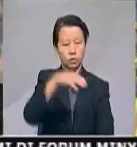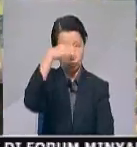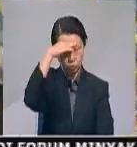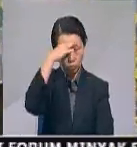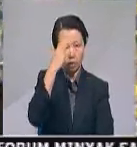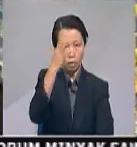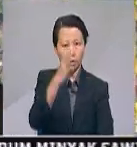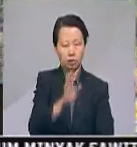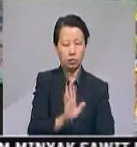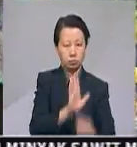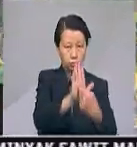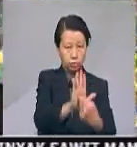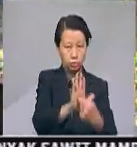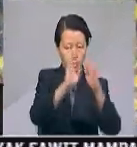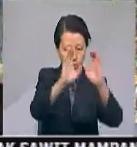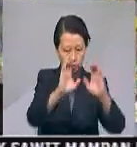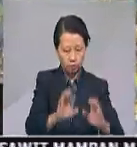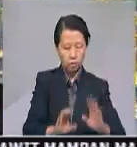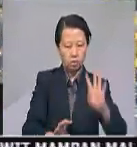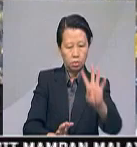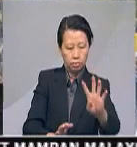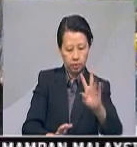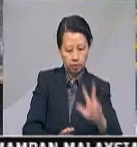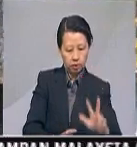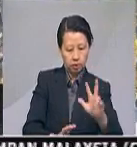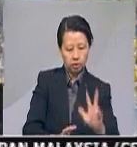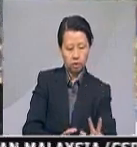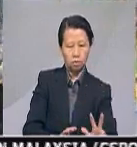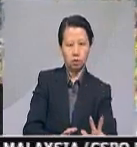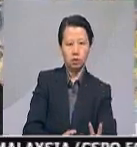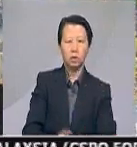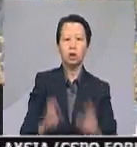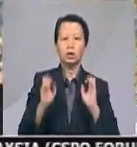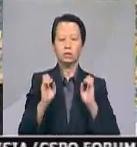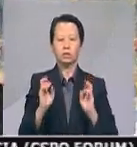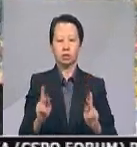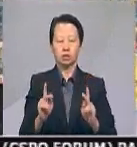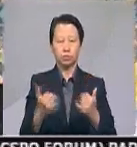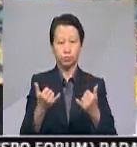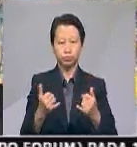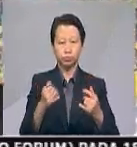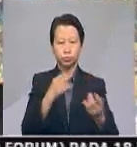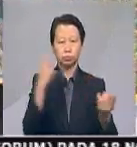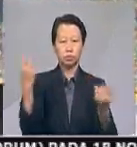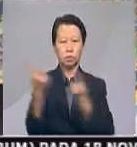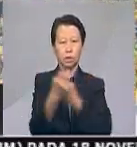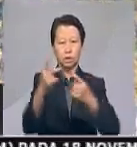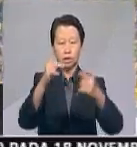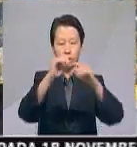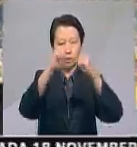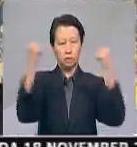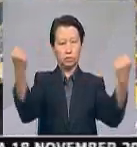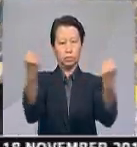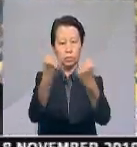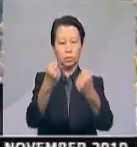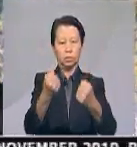akan menampilkan formasi 4-3-3. Baik, keadaan di stadium pada malam ini bakal dibanjiri